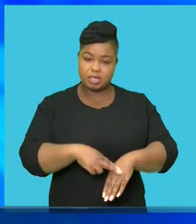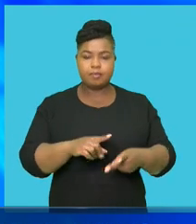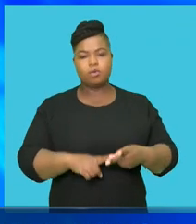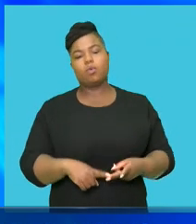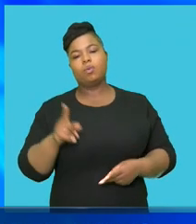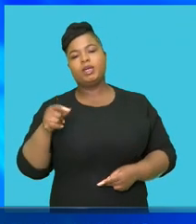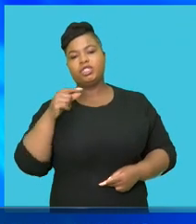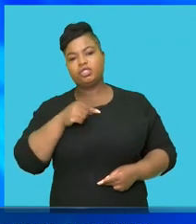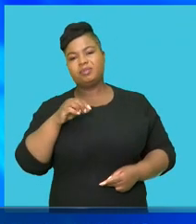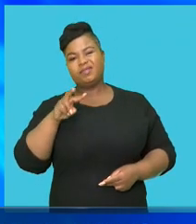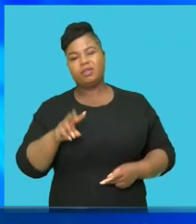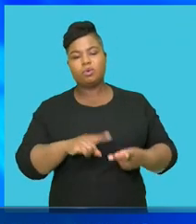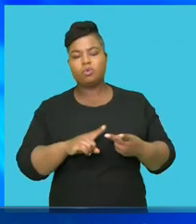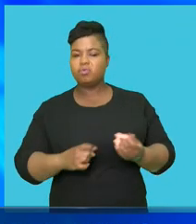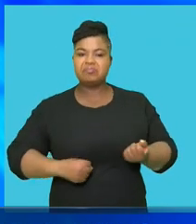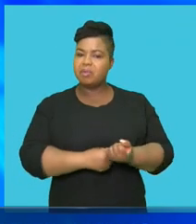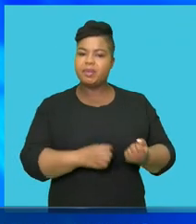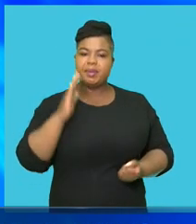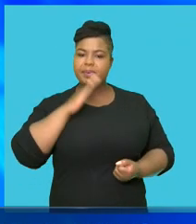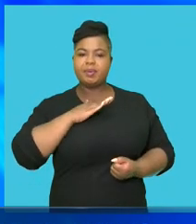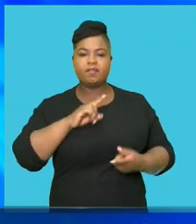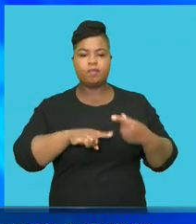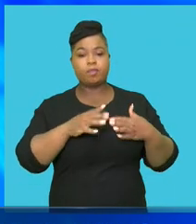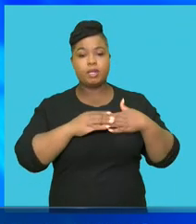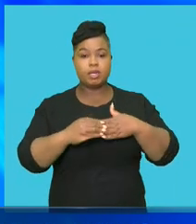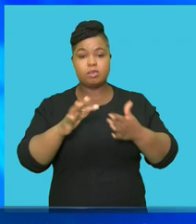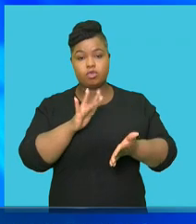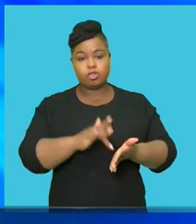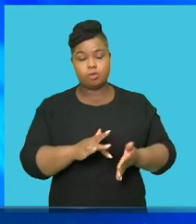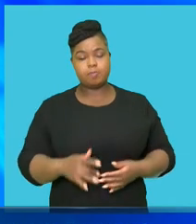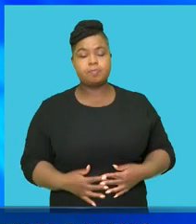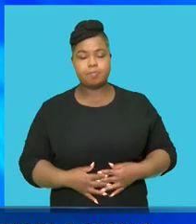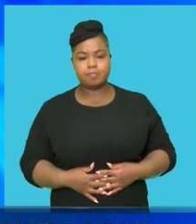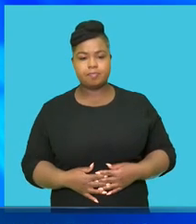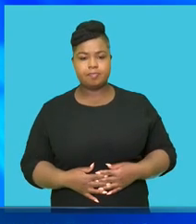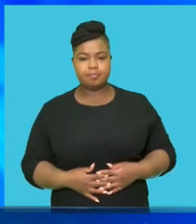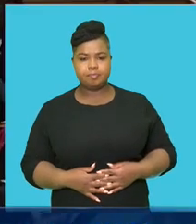ngokwesini nokungafumani inkxaso yaneleyo kwizikhundla zobunkokheli kunye nasezezimalini.